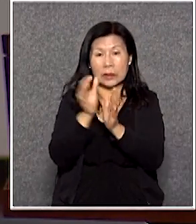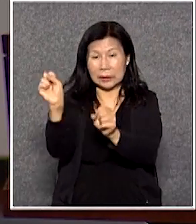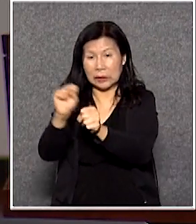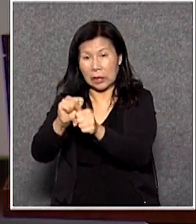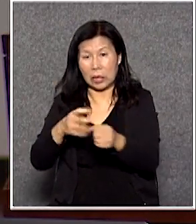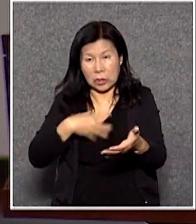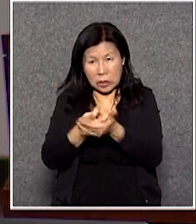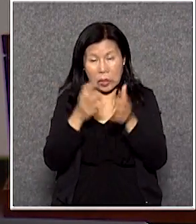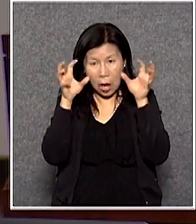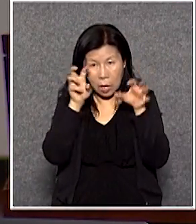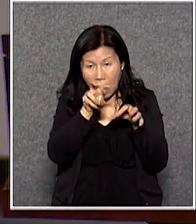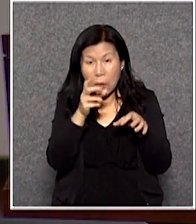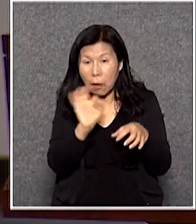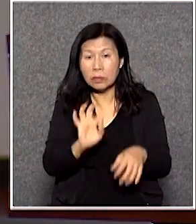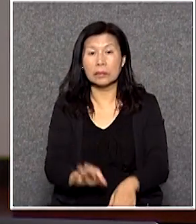意